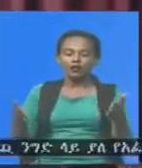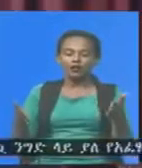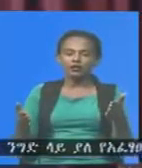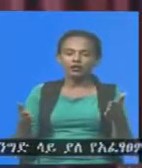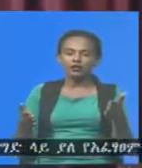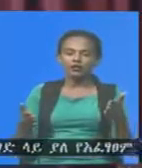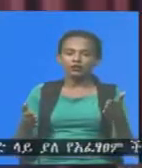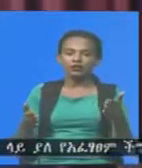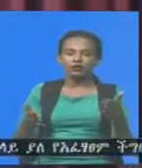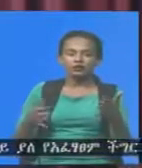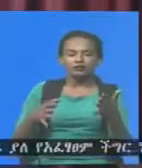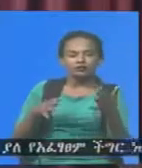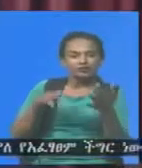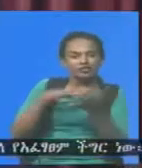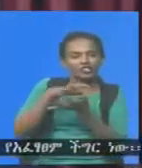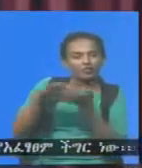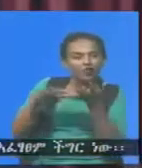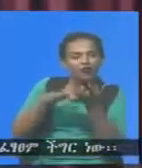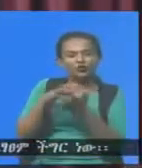ኮንፊውዥን እንዳለ